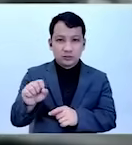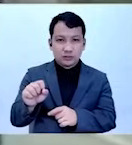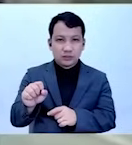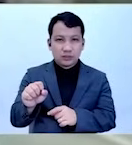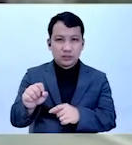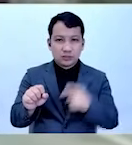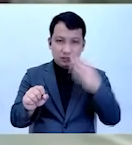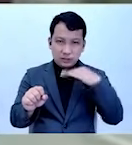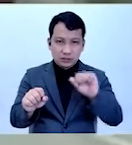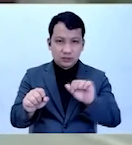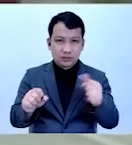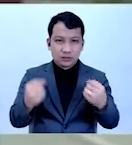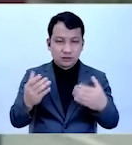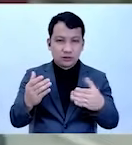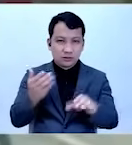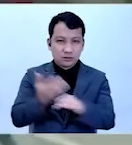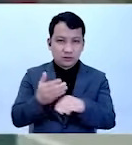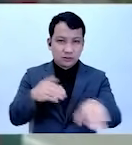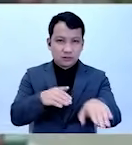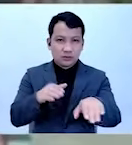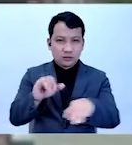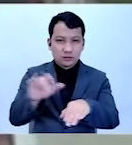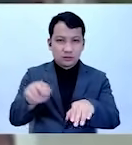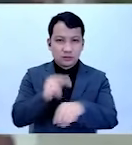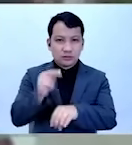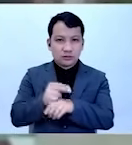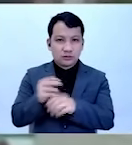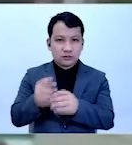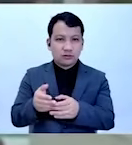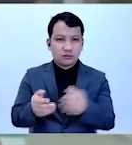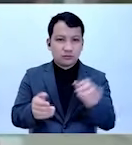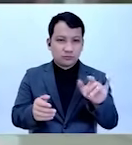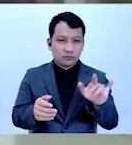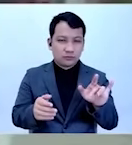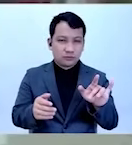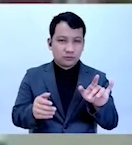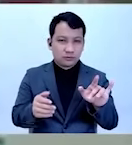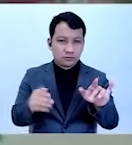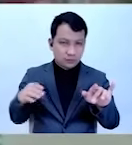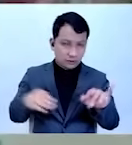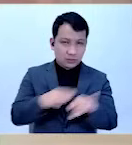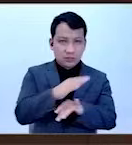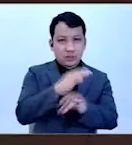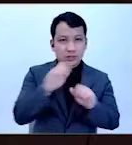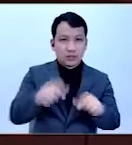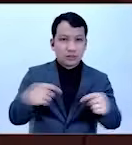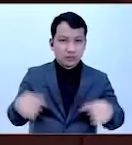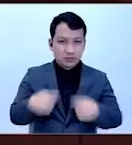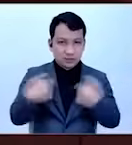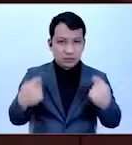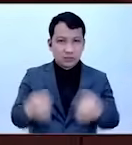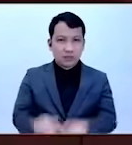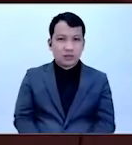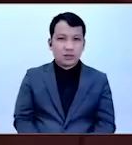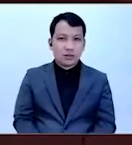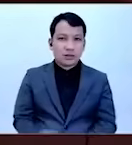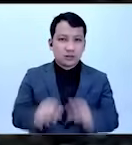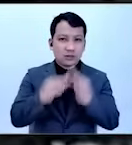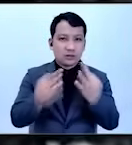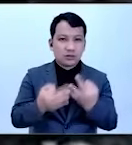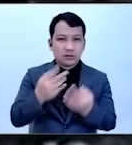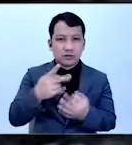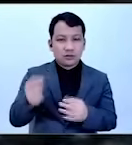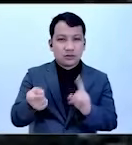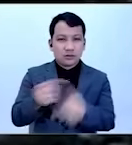Interchange. Marami mang sasakyan sa Silang National Road, 25 minutes lang narating na namin ng Tagaytay. Ang pamilya Kawaguchi na mula pa